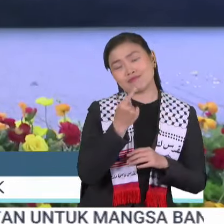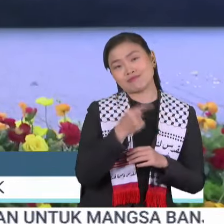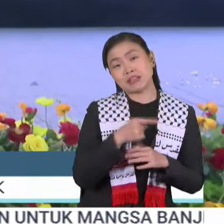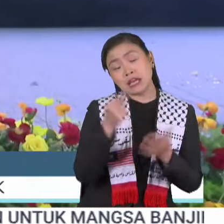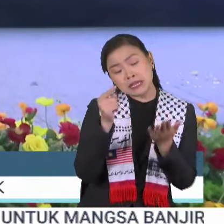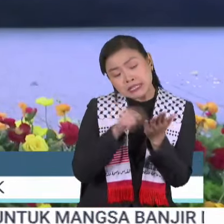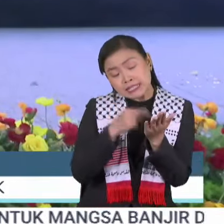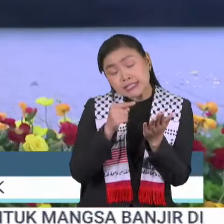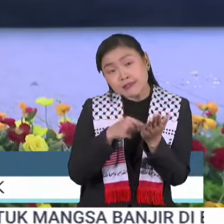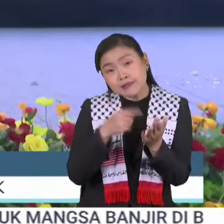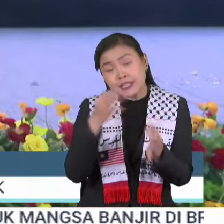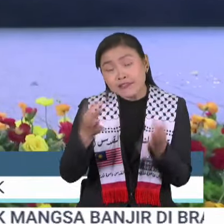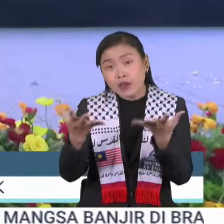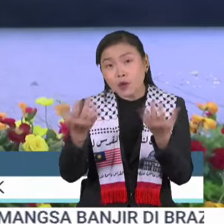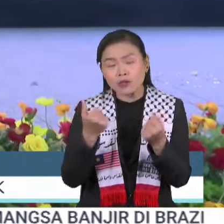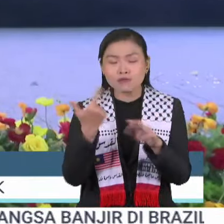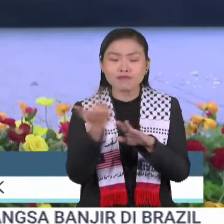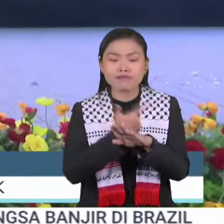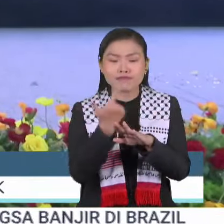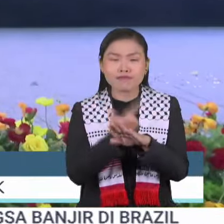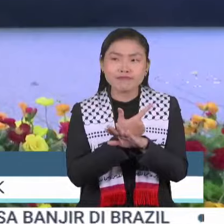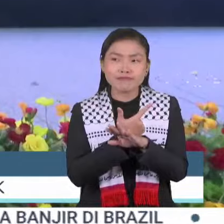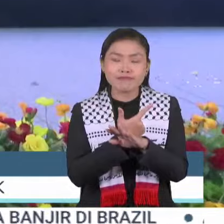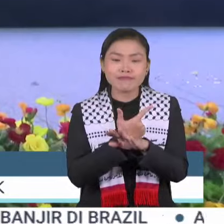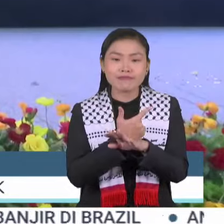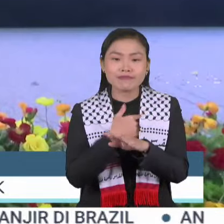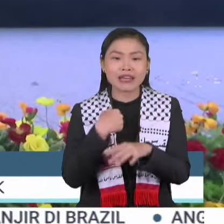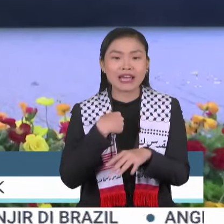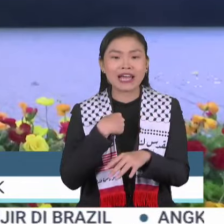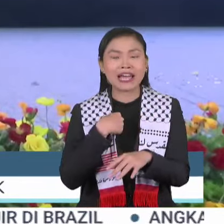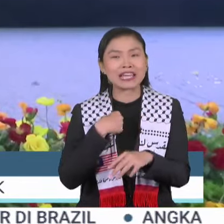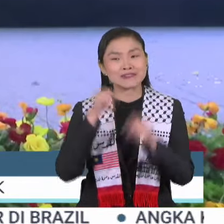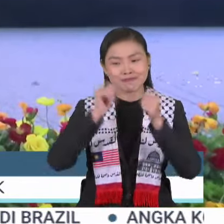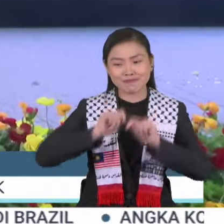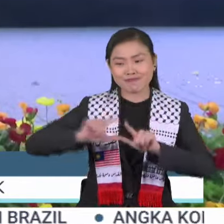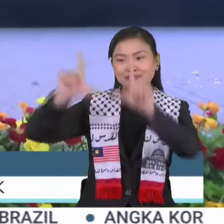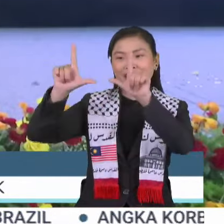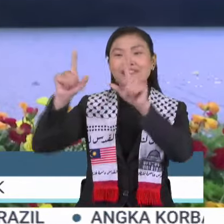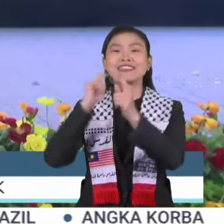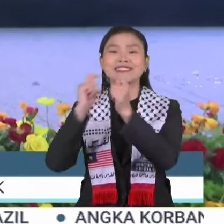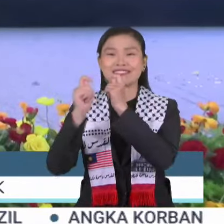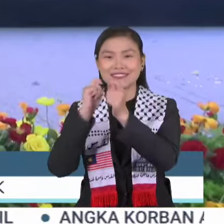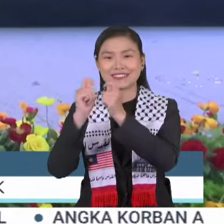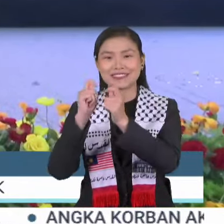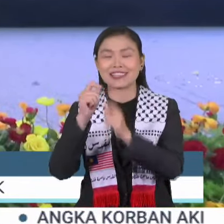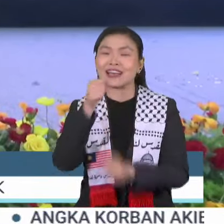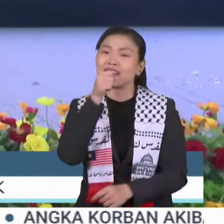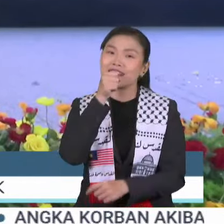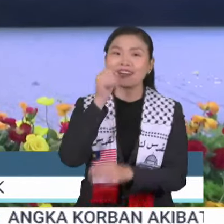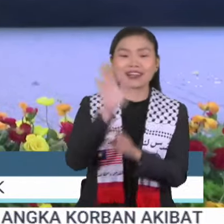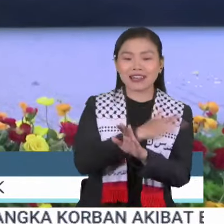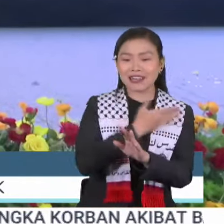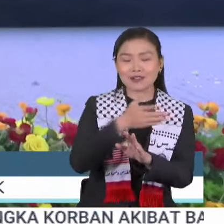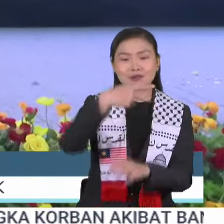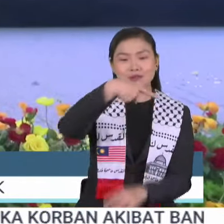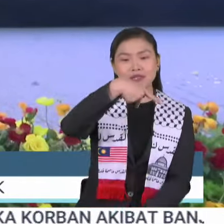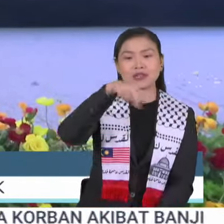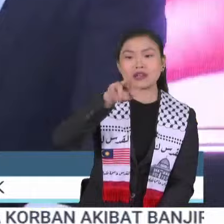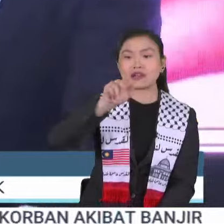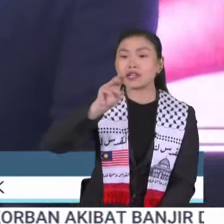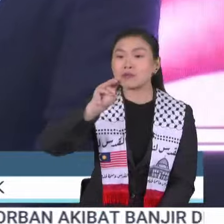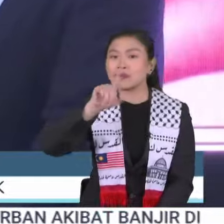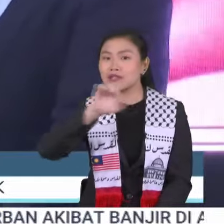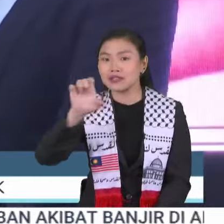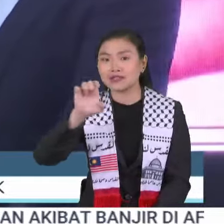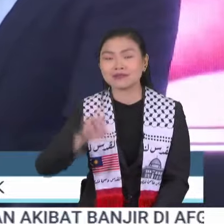pun kadang kalau nak buat latihan ala-ala latihan tu, saya selalu live di TikTok. Buat nyanyi lagu-lagu P. Ramlee. Macam itulah saya punya latihan